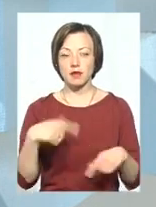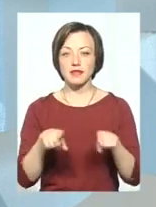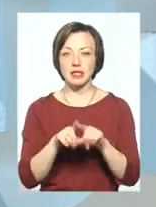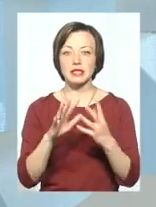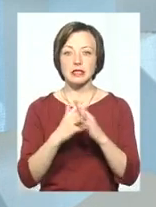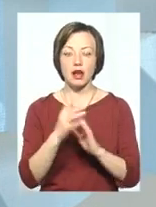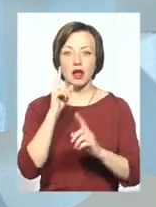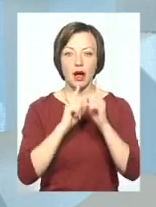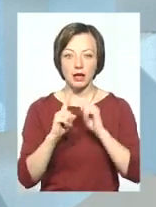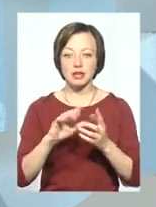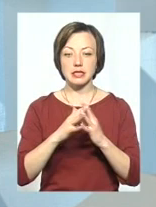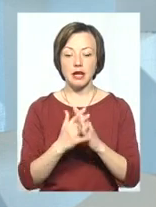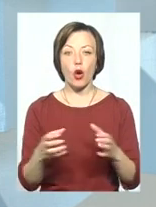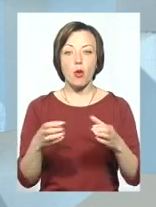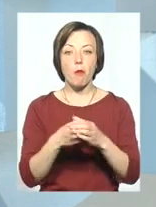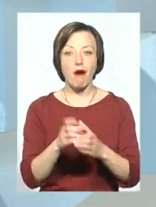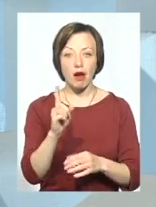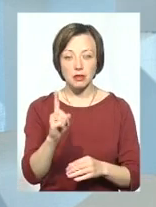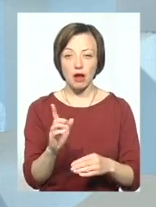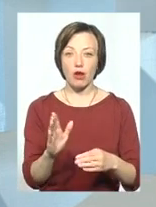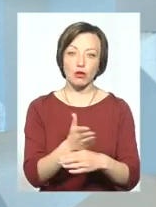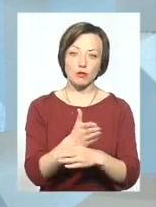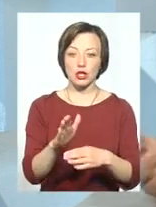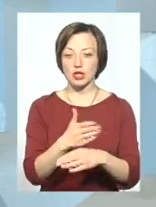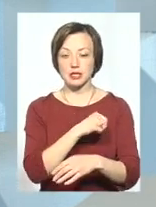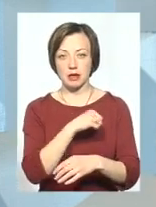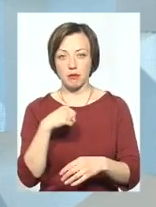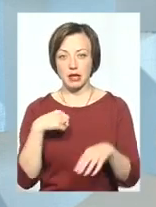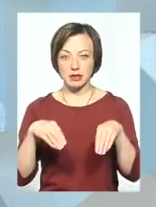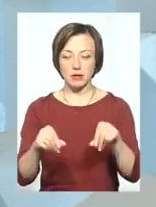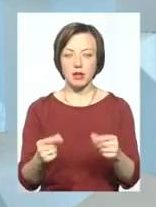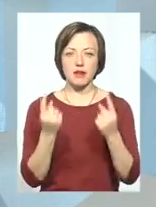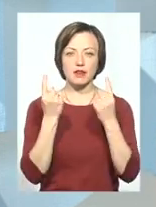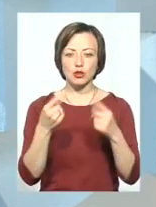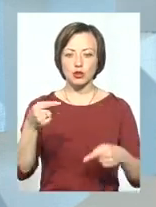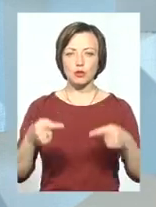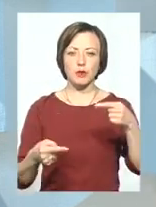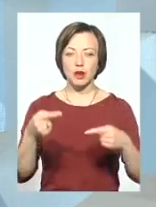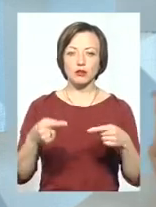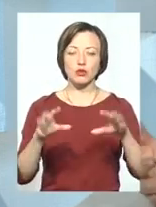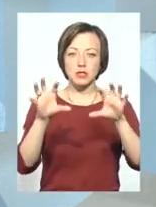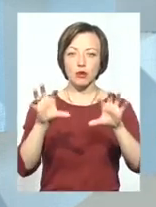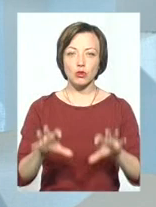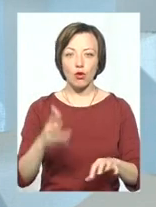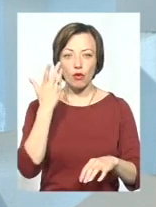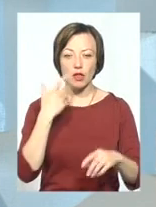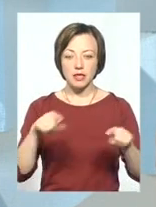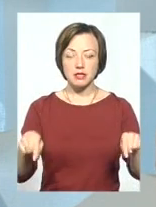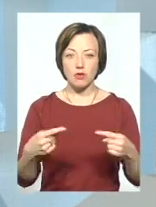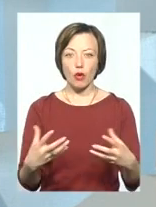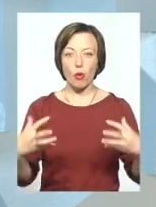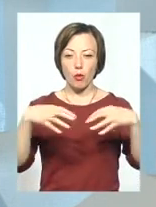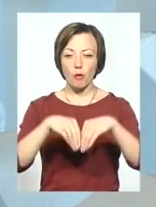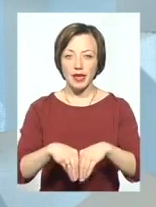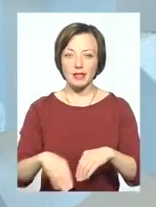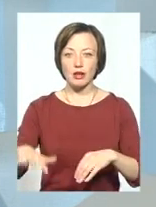сільська рада і сільська громада розпоряджається землями. Ми бачимо величезну суперечку законодавства, коли ми створюємо об'єднані